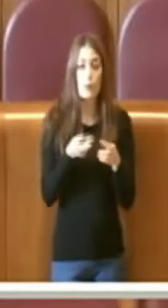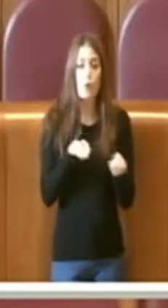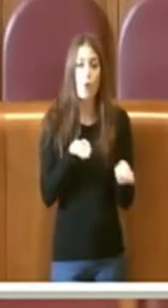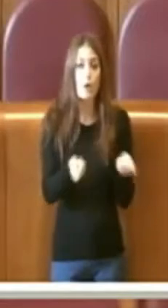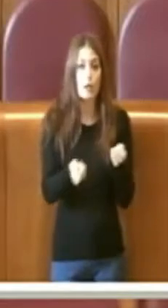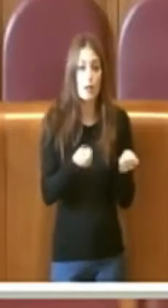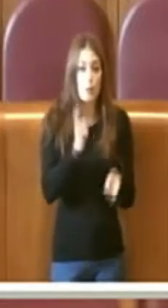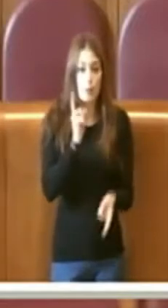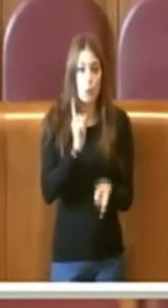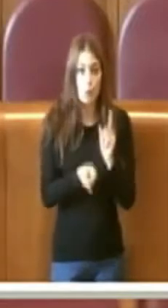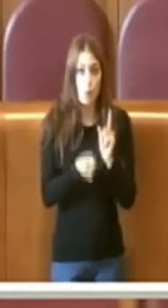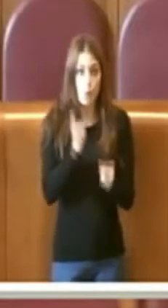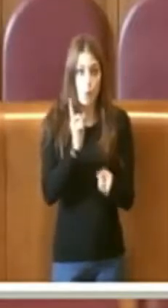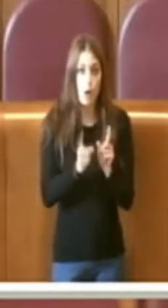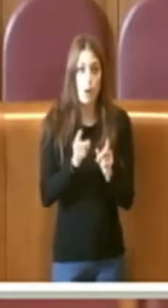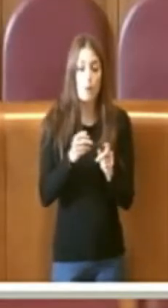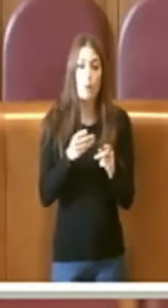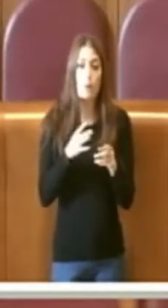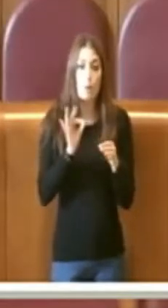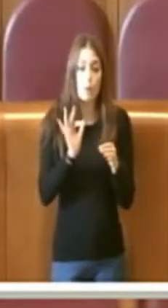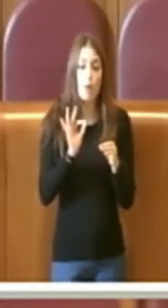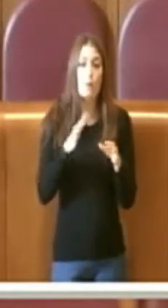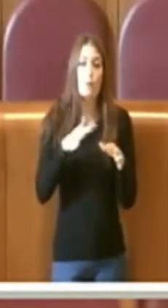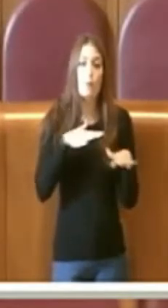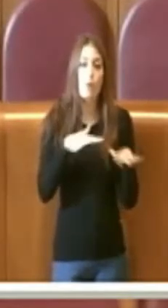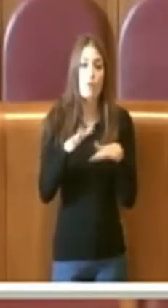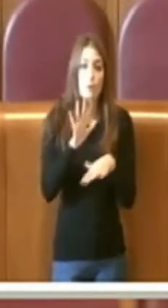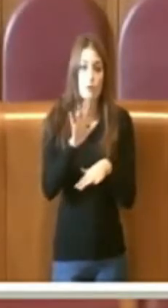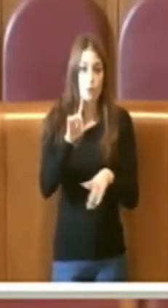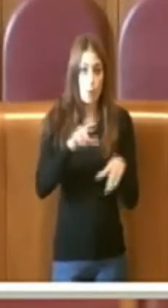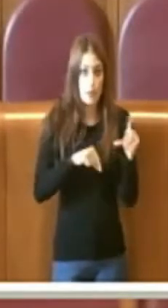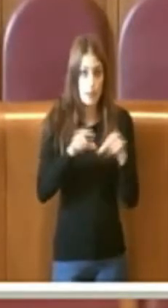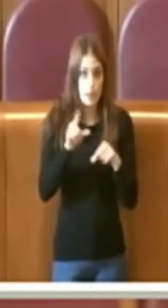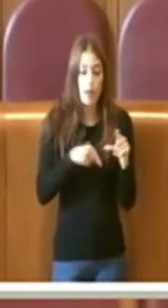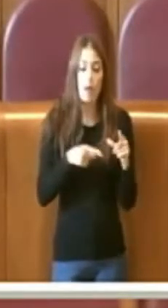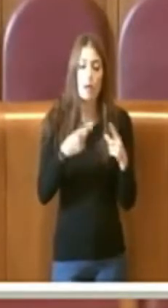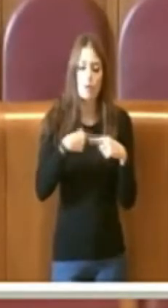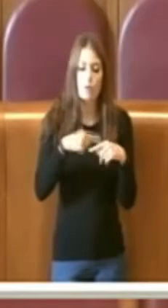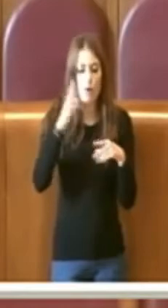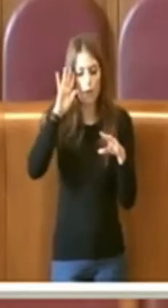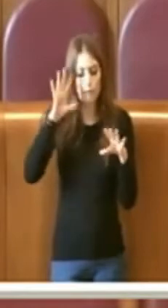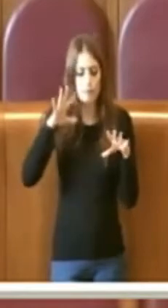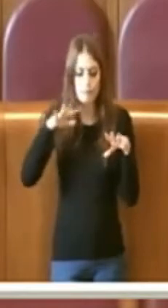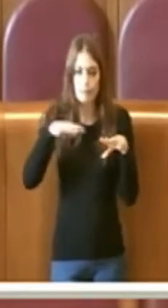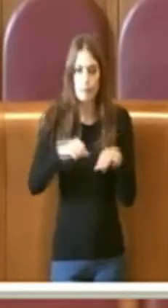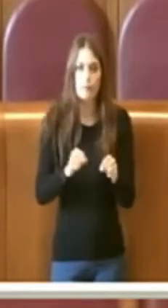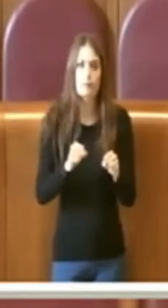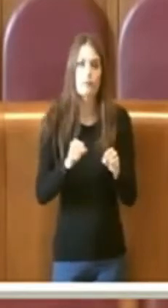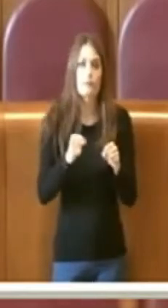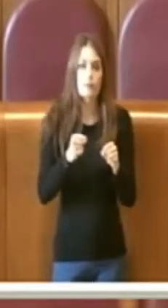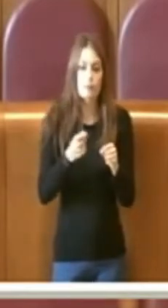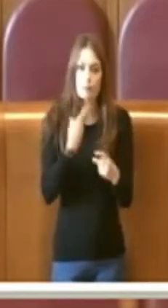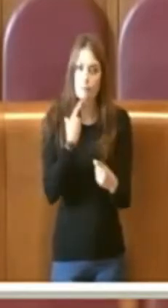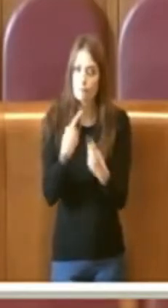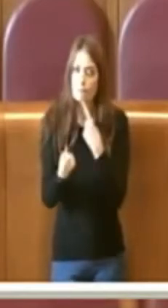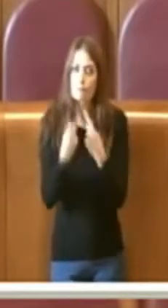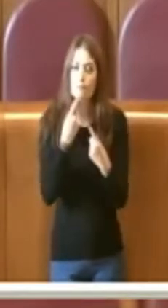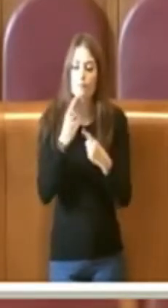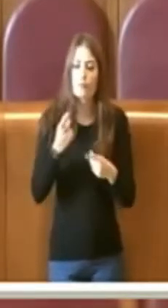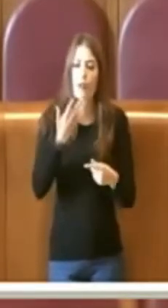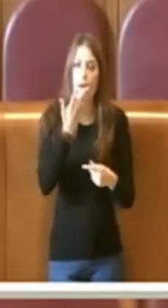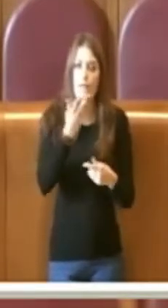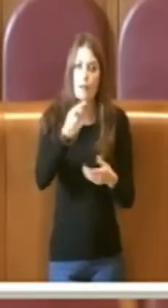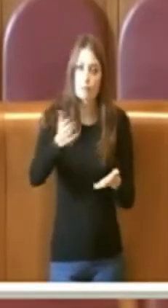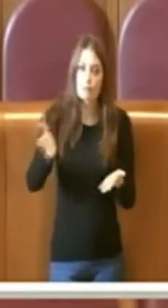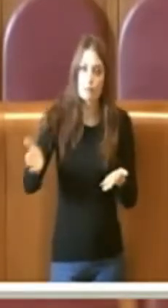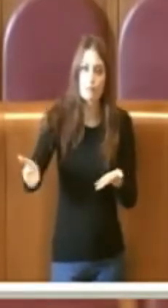popolare, come Movimento 5 Stelle ci siamo impegnati nei nostri vari banchetti a raccogliere le